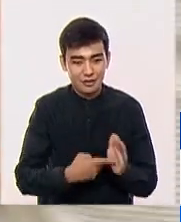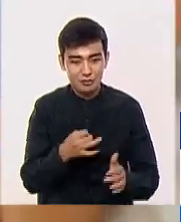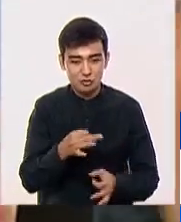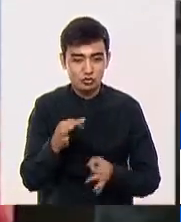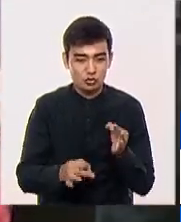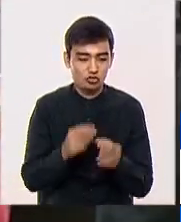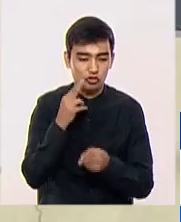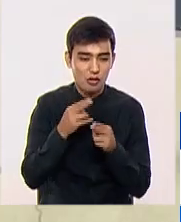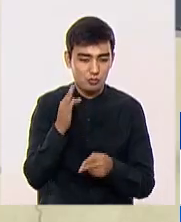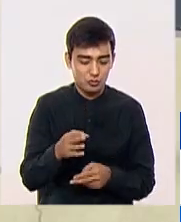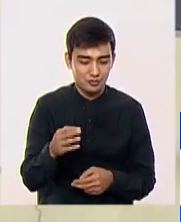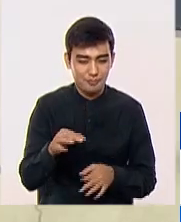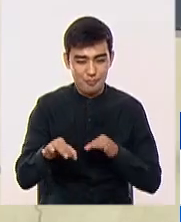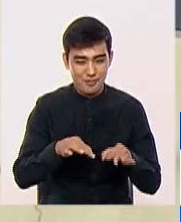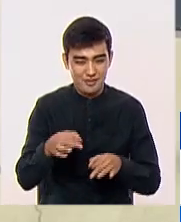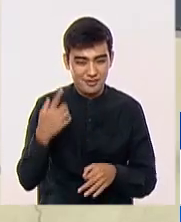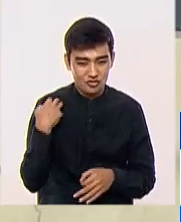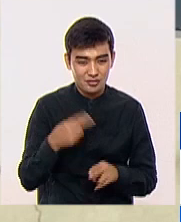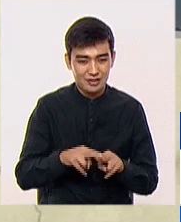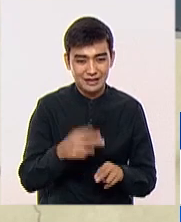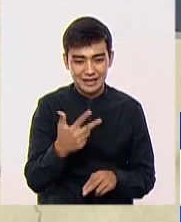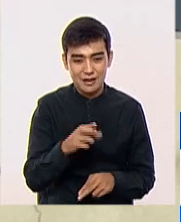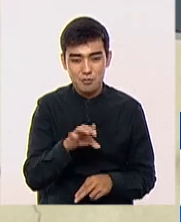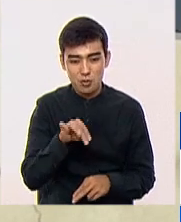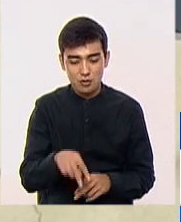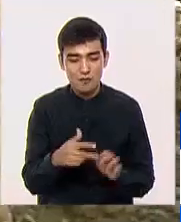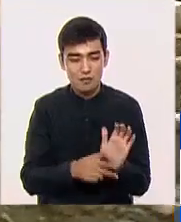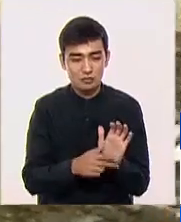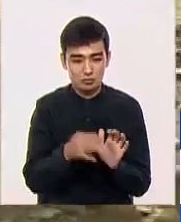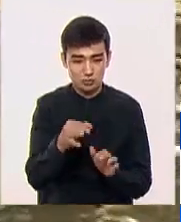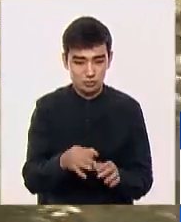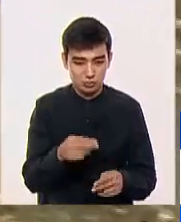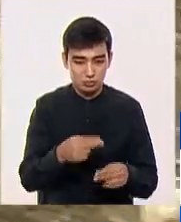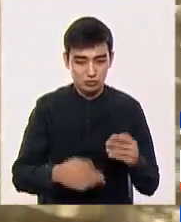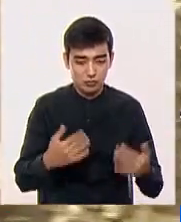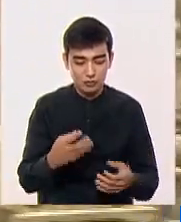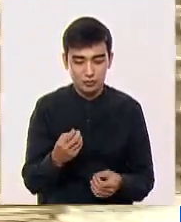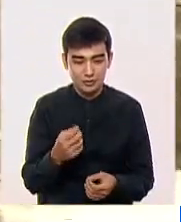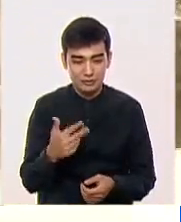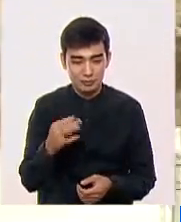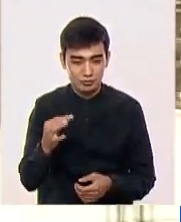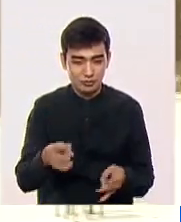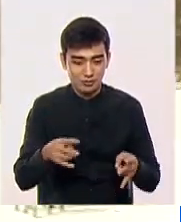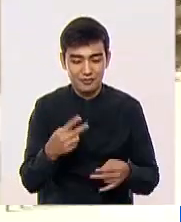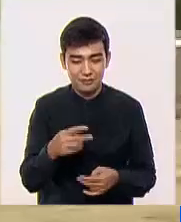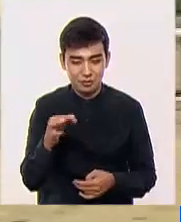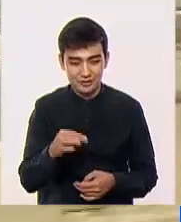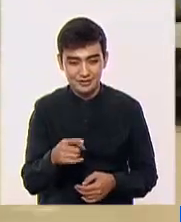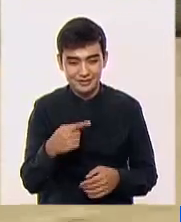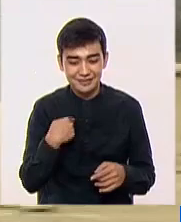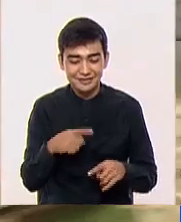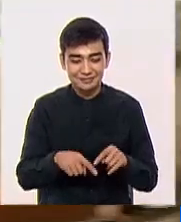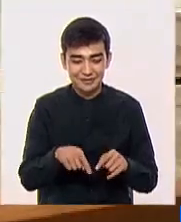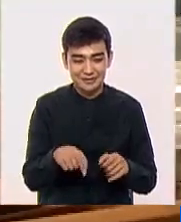шағым жазамыз деген. Жоба басшысы қазіргі уақытта 3 блоктың 80% жұмысы бітіп тұр дейді. Жоспар бойынша үлескерлер пәтер кілтін биыл қыста алу